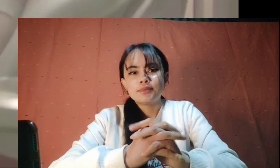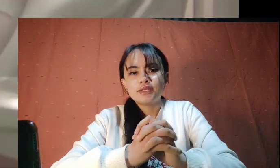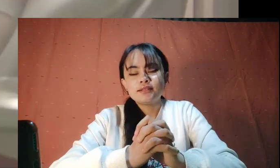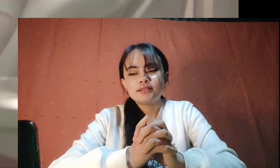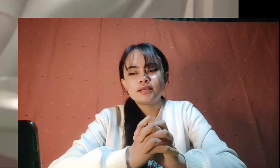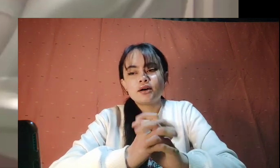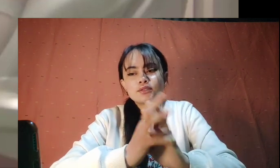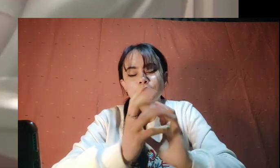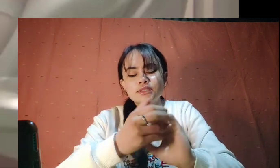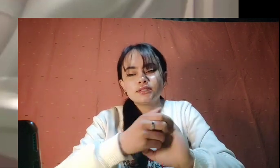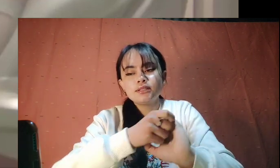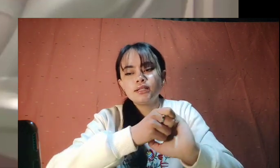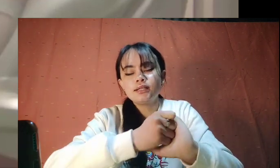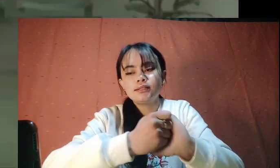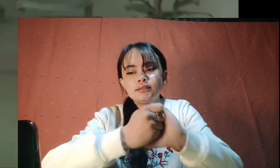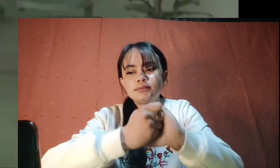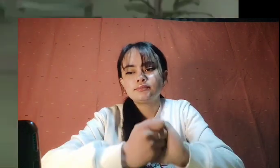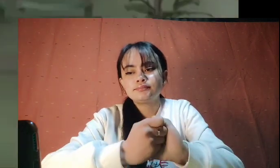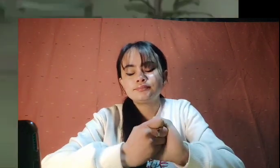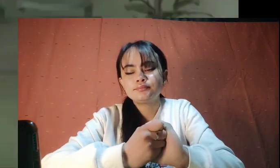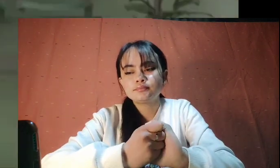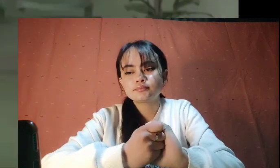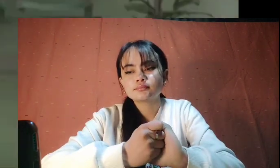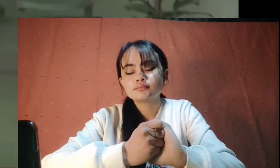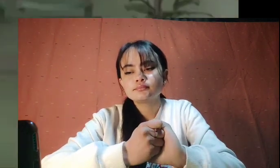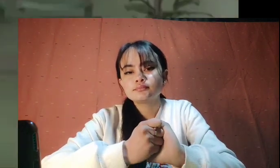सी इज एडमिटेड इन द हॉस्पिटल